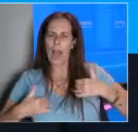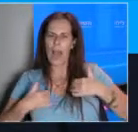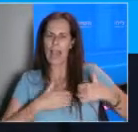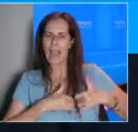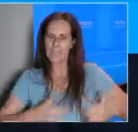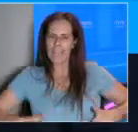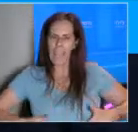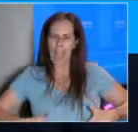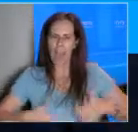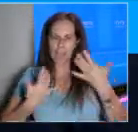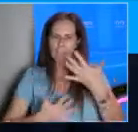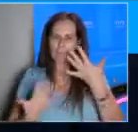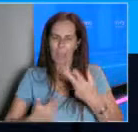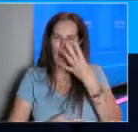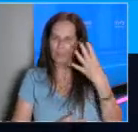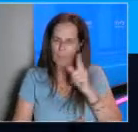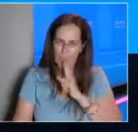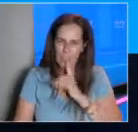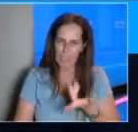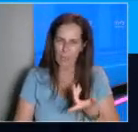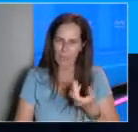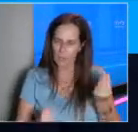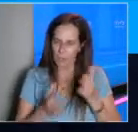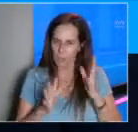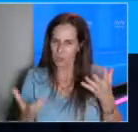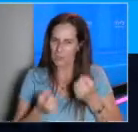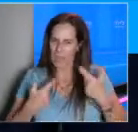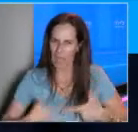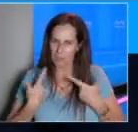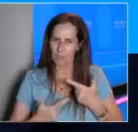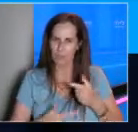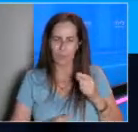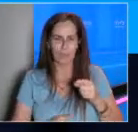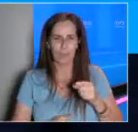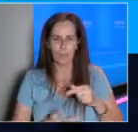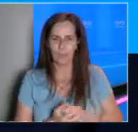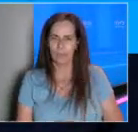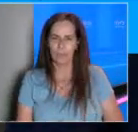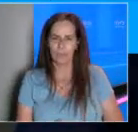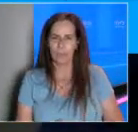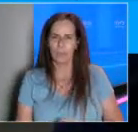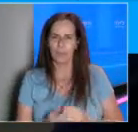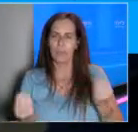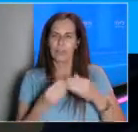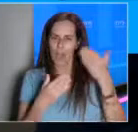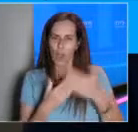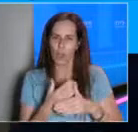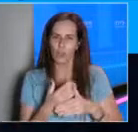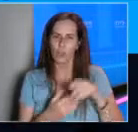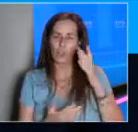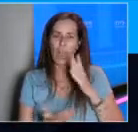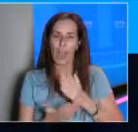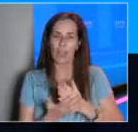זה הגיוני שזה מספר כזה קטן לדבר שמציל חיים? זה, אני אזכיר, זה האלמנט האחרון, כאשר